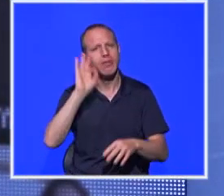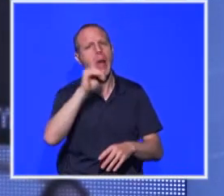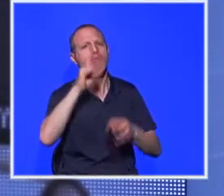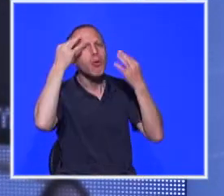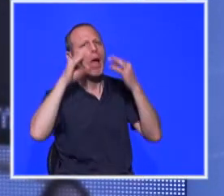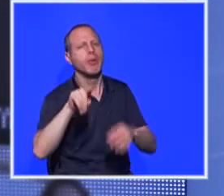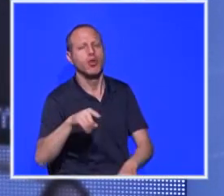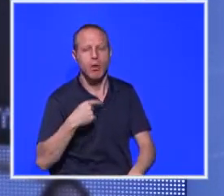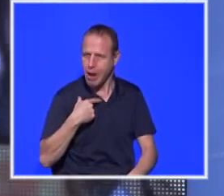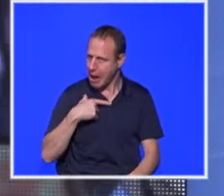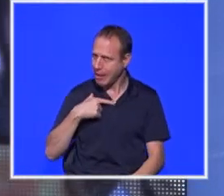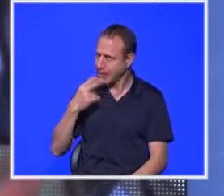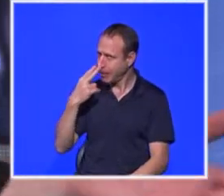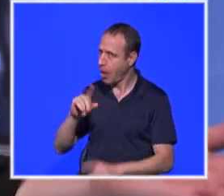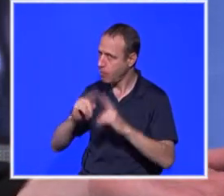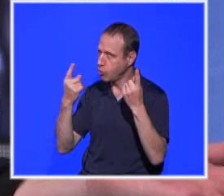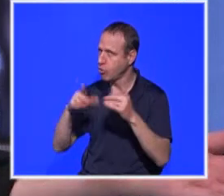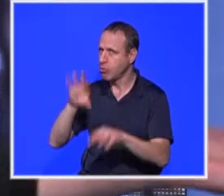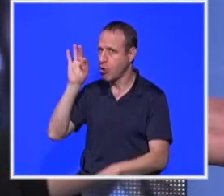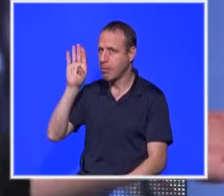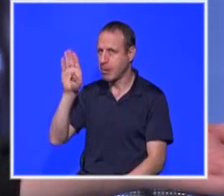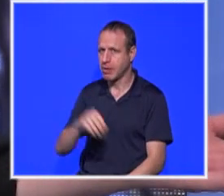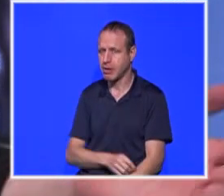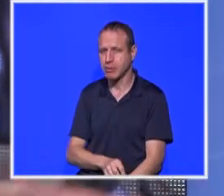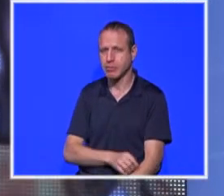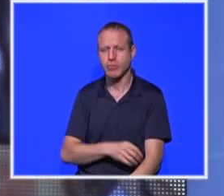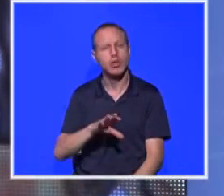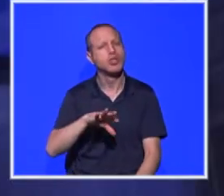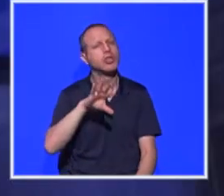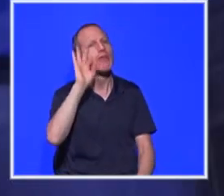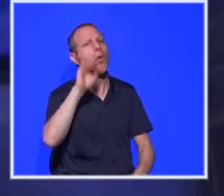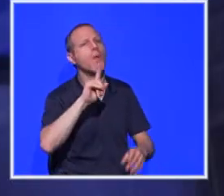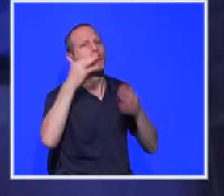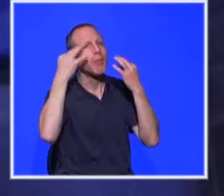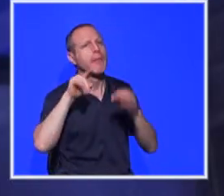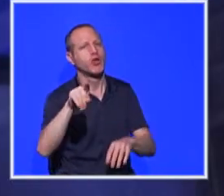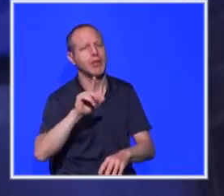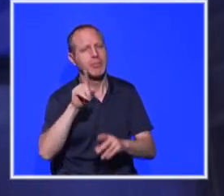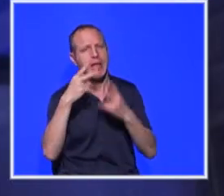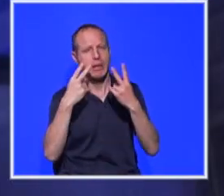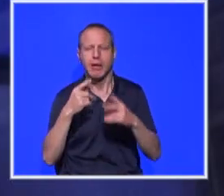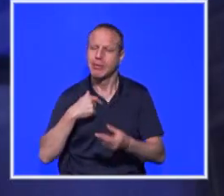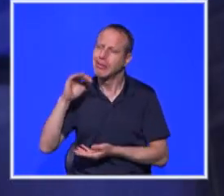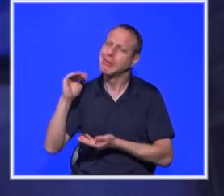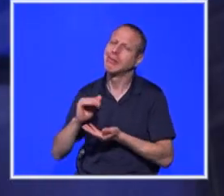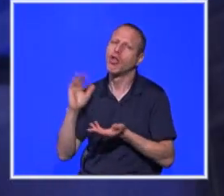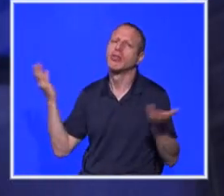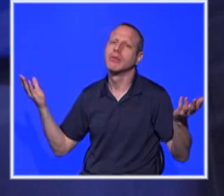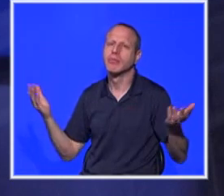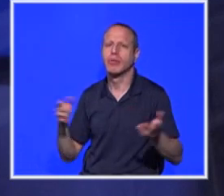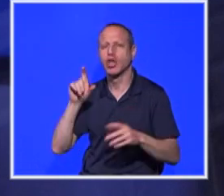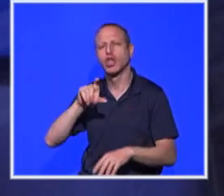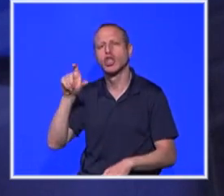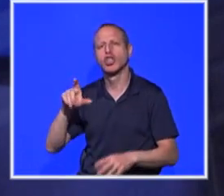מוזר שהולכים ומצביעים לנתניהו, אבל שיצביעו קטונתי. למי שמכבד אותם, זה העיקר. כן, קטונתי. כמו שאומרים,